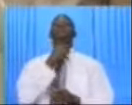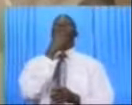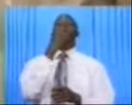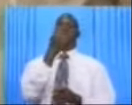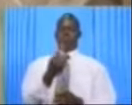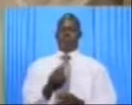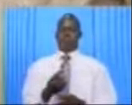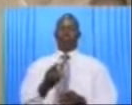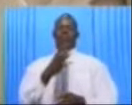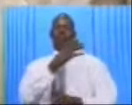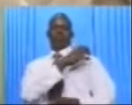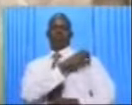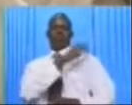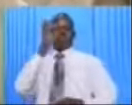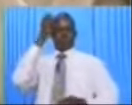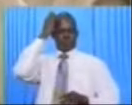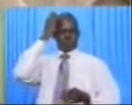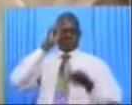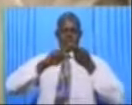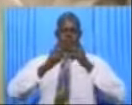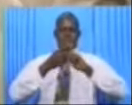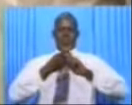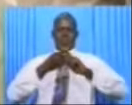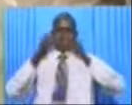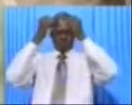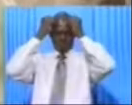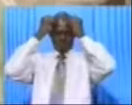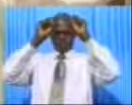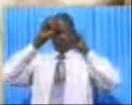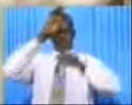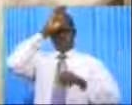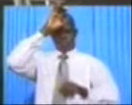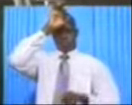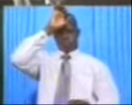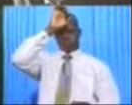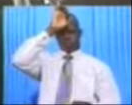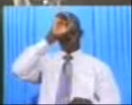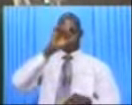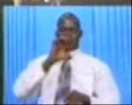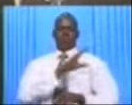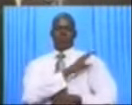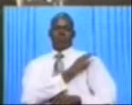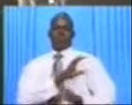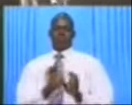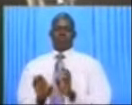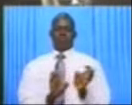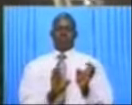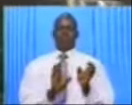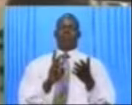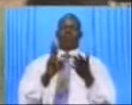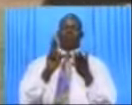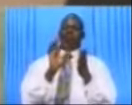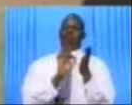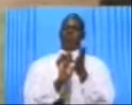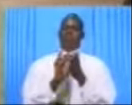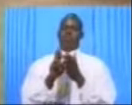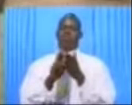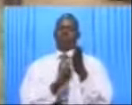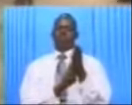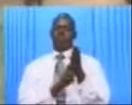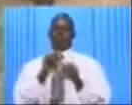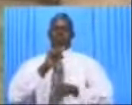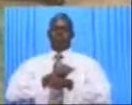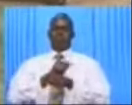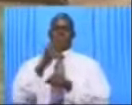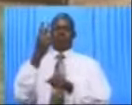de l'État ivoirien l'amitié du président Blaise Compaoré et lui faire le compte-rendu des travaux des